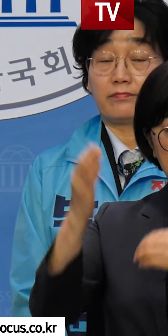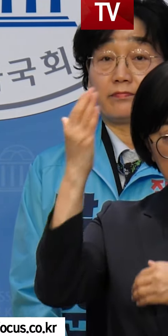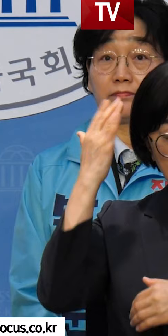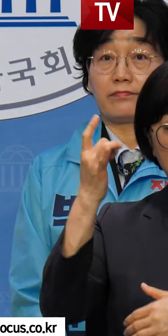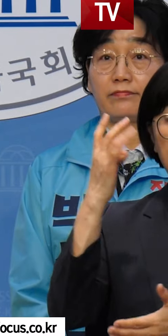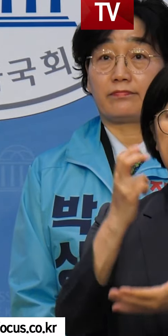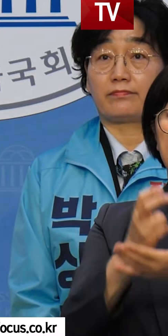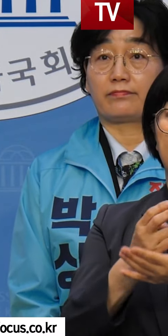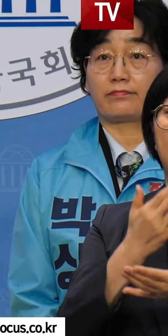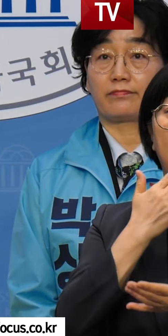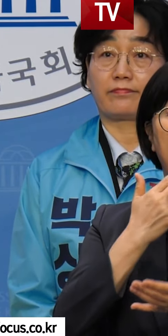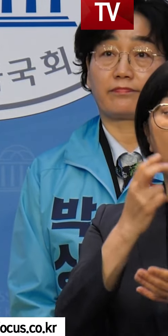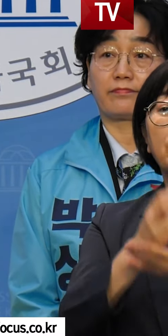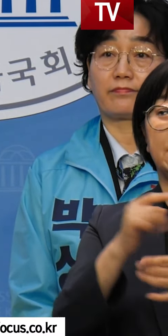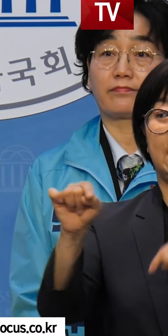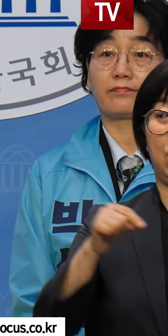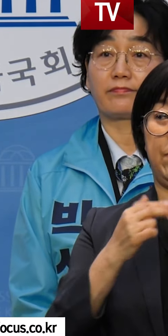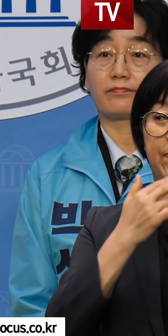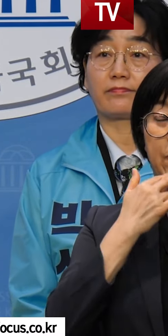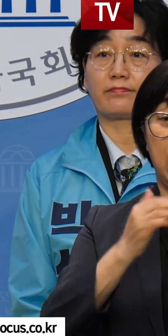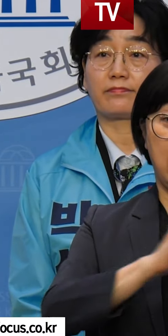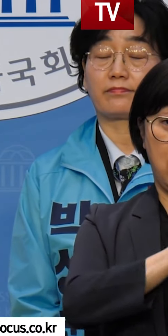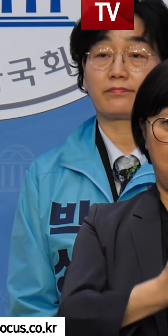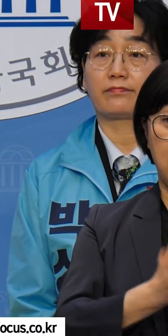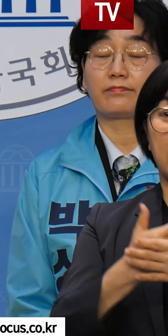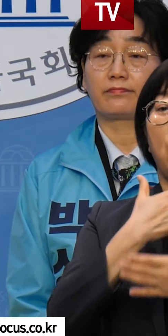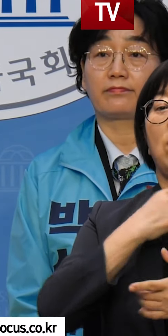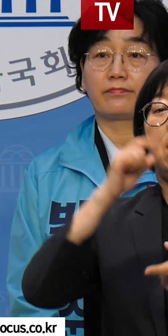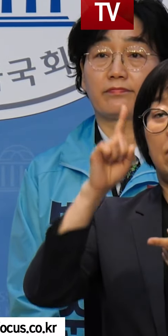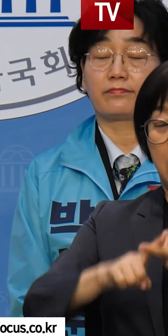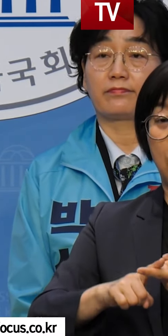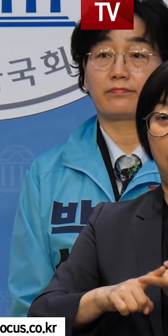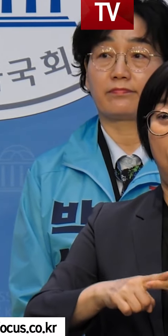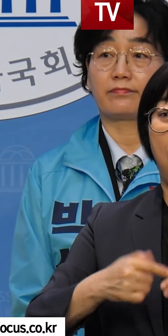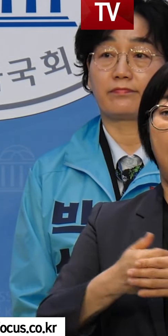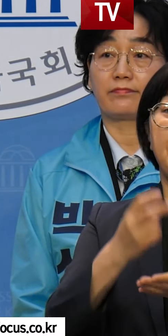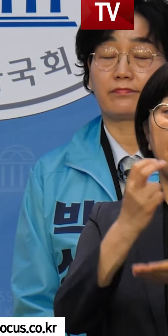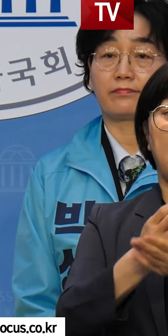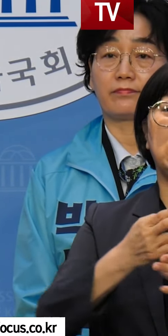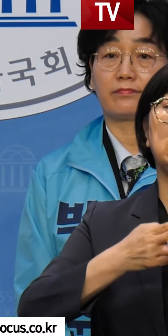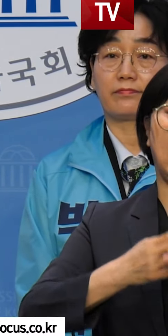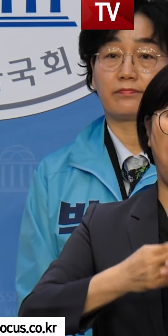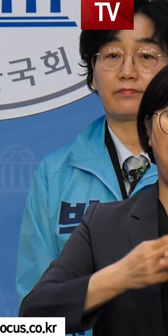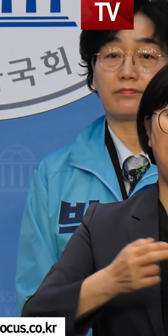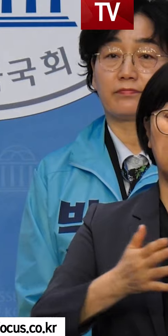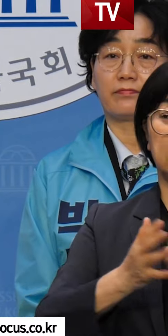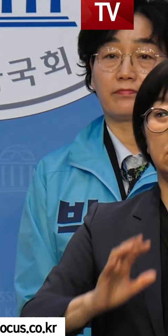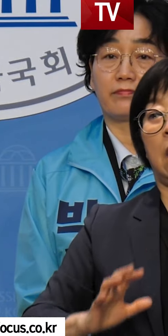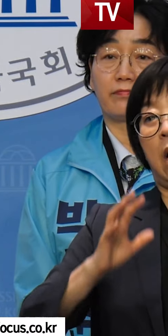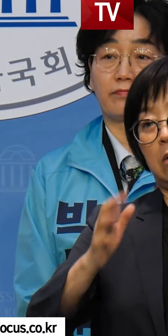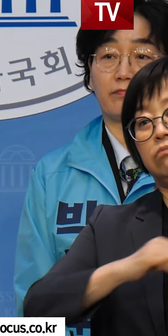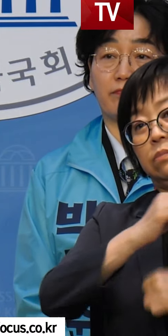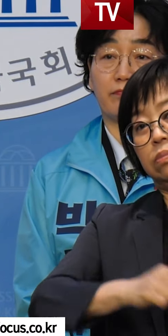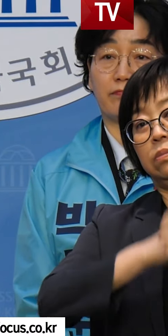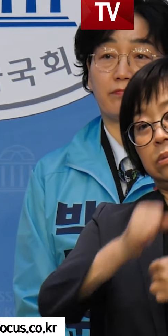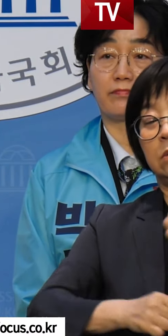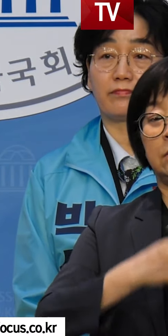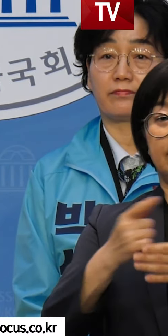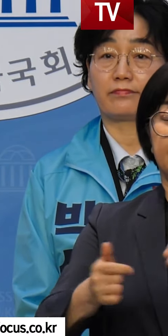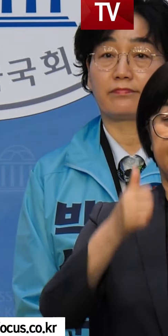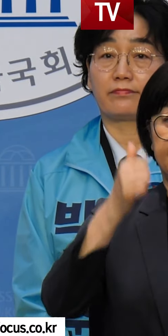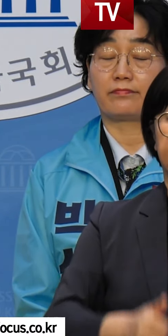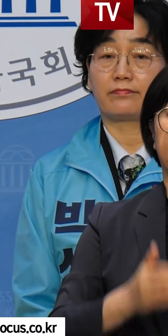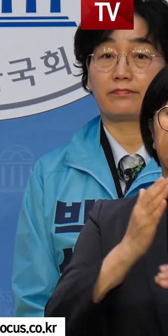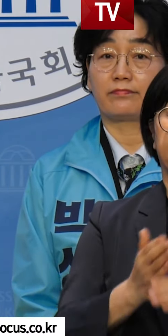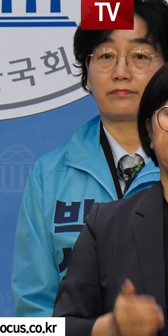수 없습니다. 오직 권력의 입맛에 맞게 법을 재단하고 제멋대로 나라를 고렁텅이로 빠뜨리고